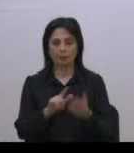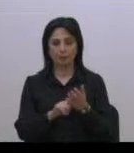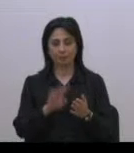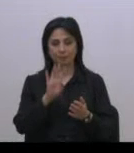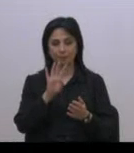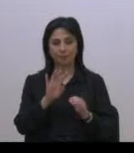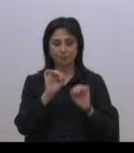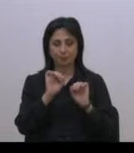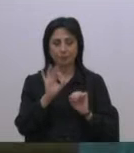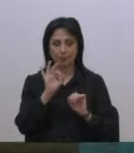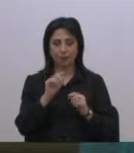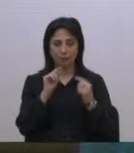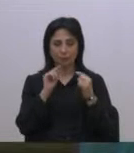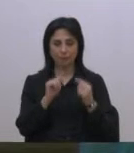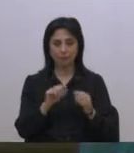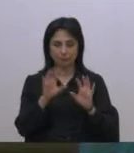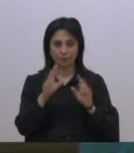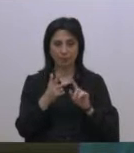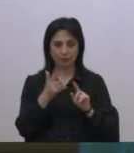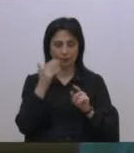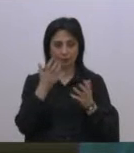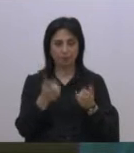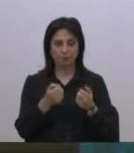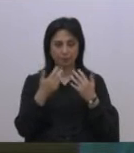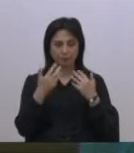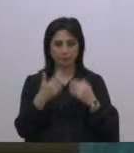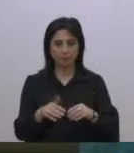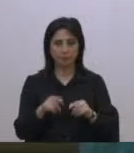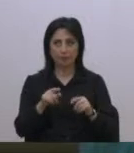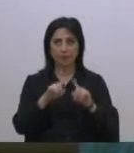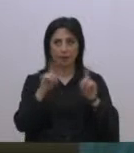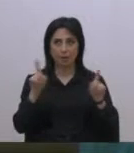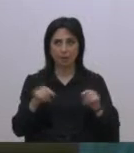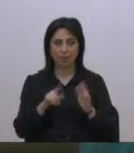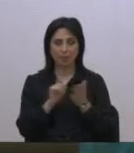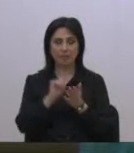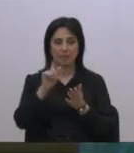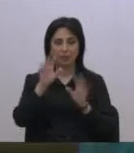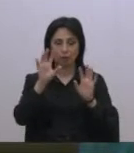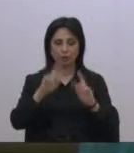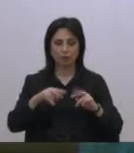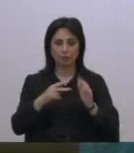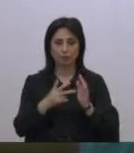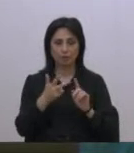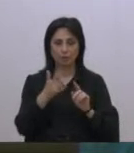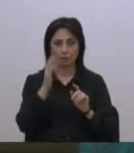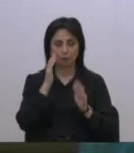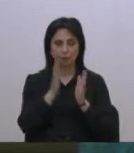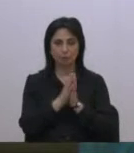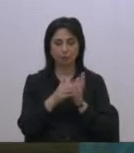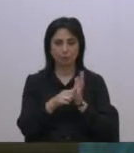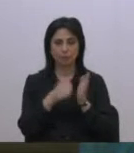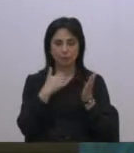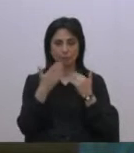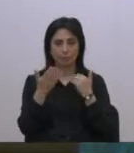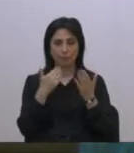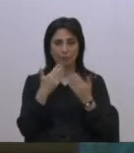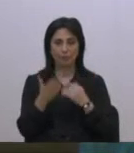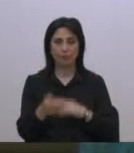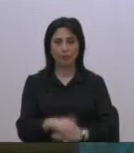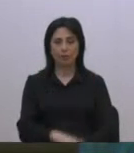სამოცდა 14 მომხრე, ორი წინააღმდეგი, კანონი მესამე მოსმენით მიღებული. ამავე პაკეტში საგადასახადო კოდექსის ცვლილება მესამე მოსმენით ხო ჩართოთ კენჭისხევის რეჟიმი.